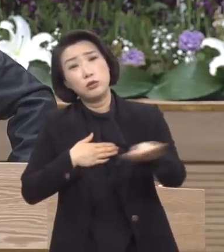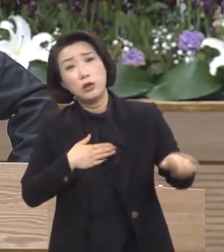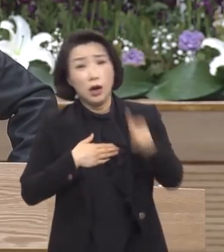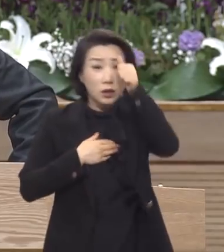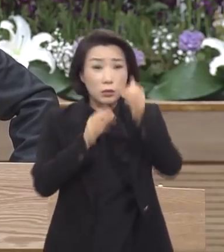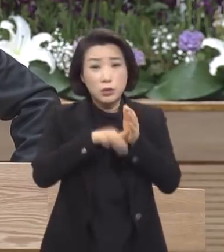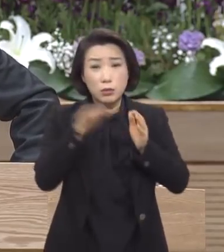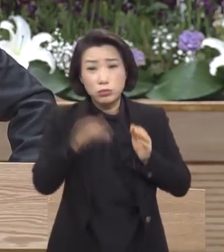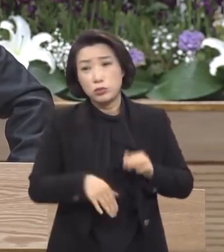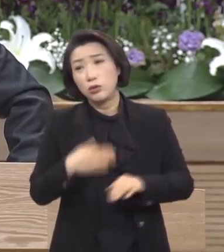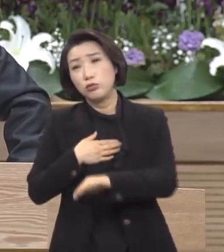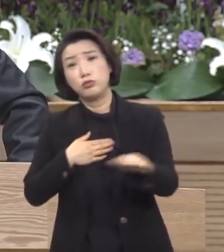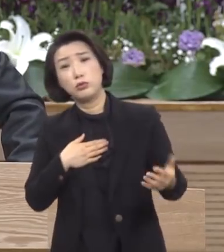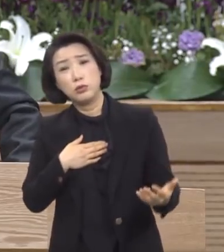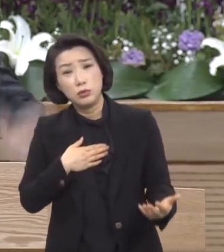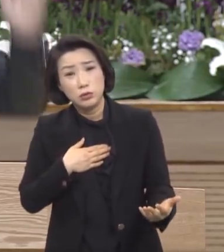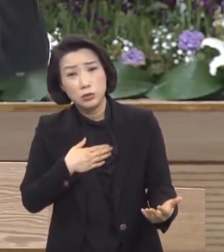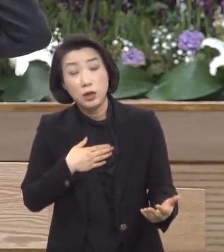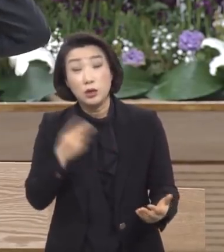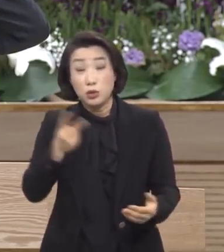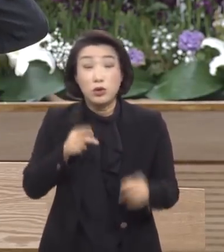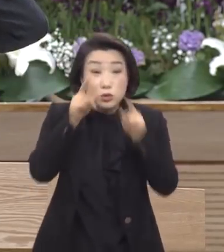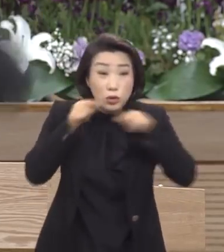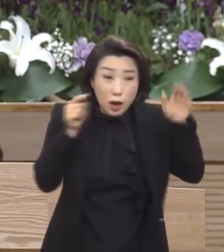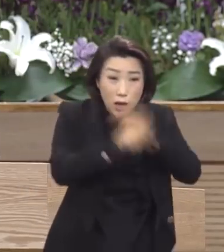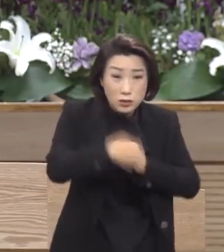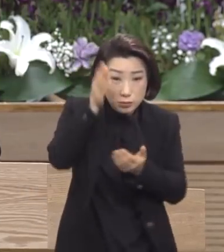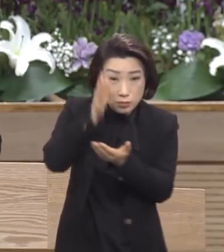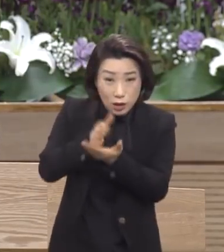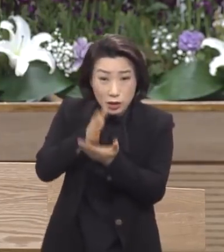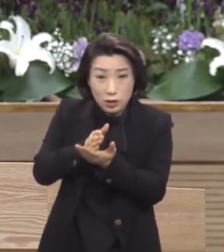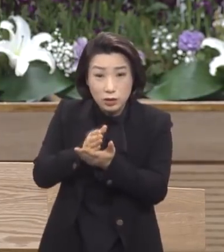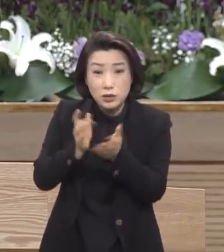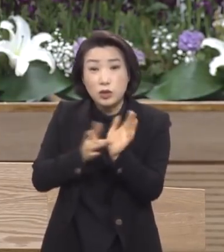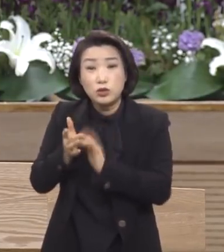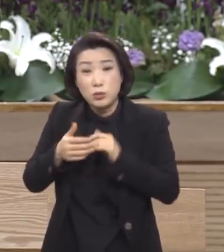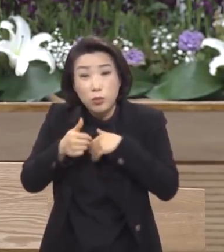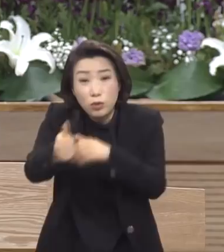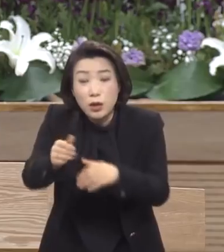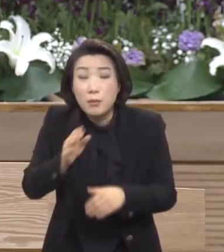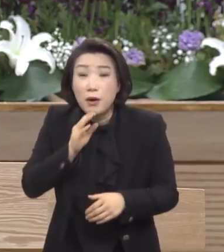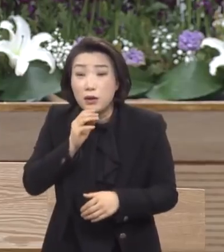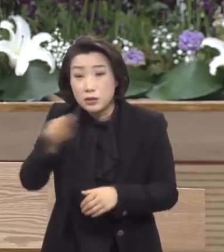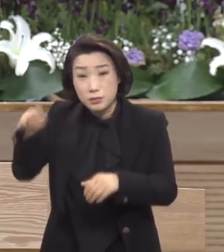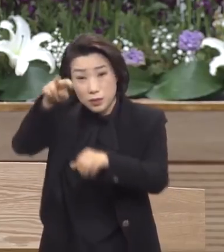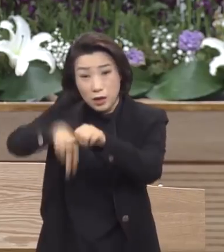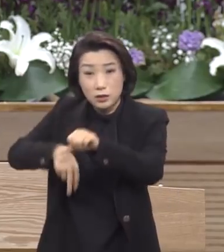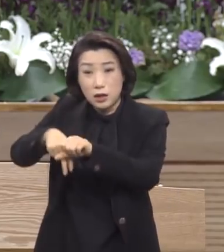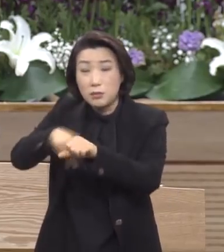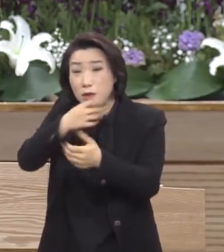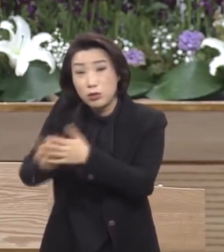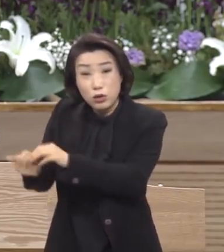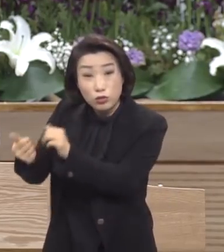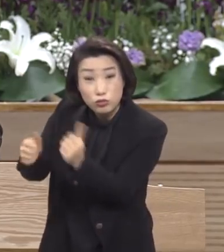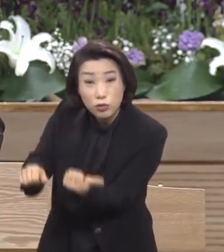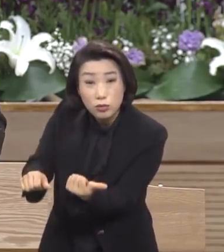아담부터 돼버렸어. 또 지옥 가지 말라고 예수를 보내서 십자가에 피 흘려